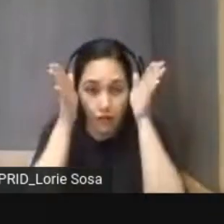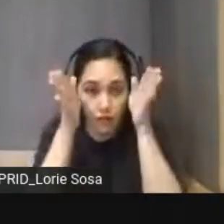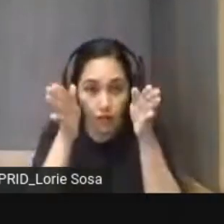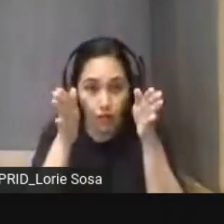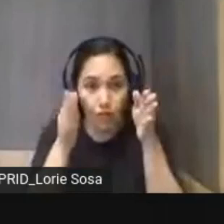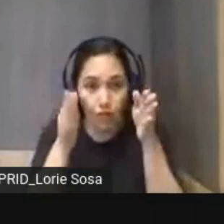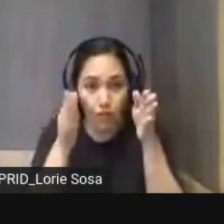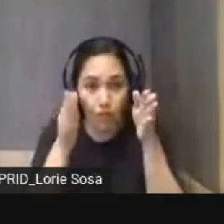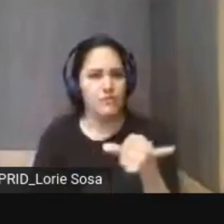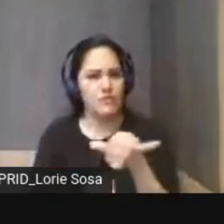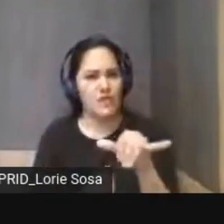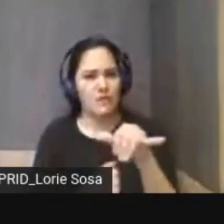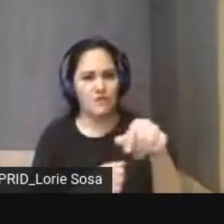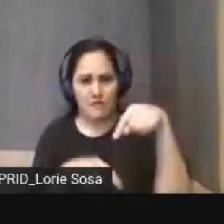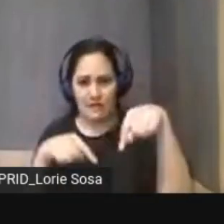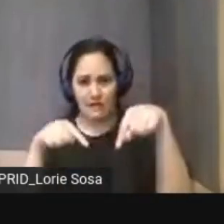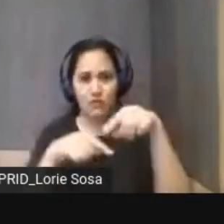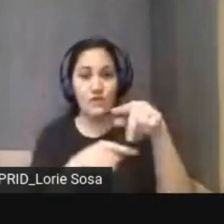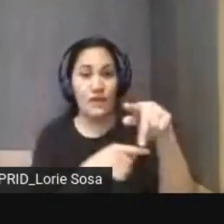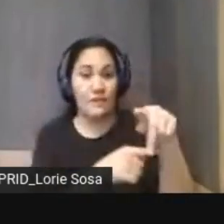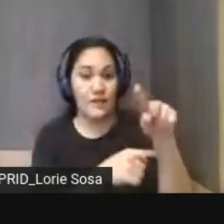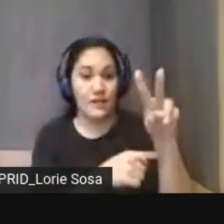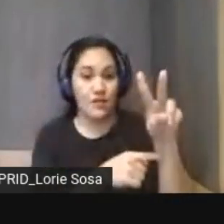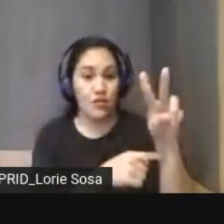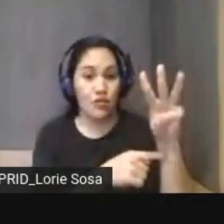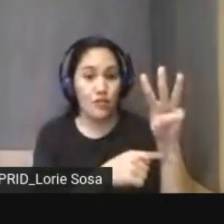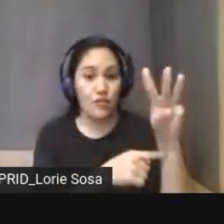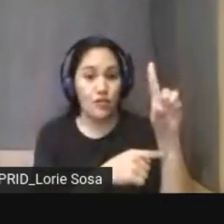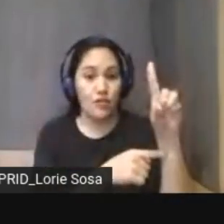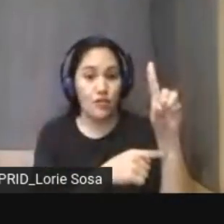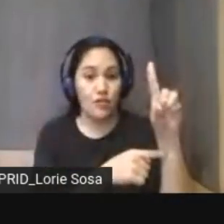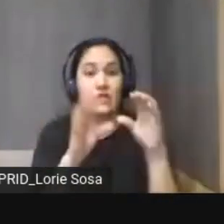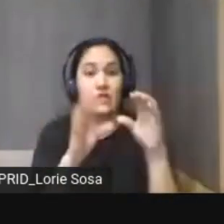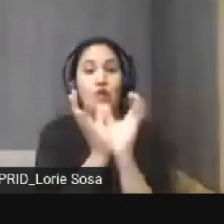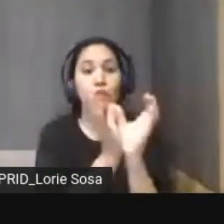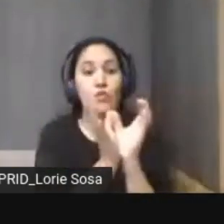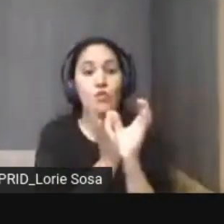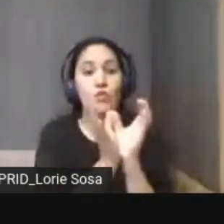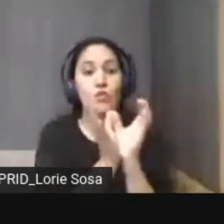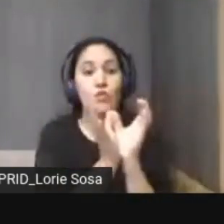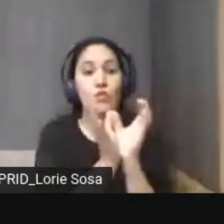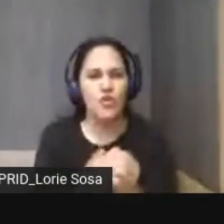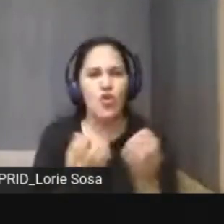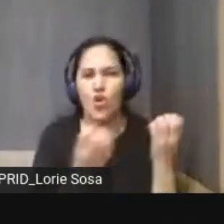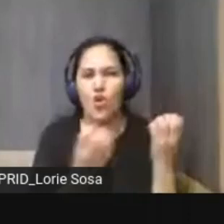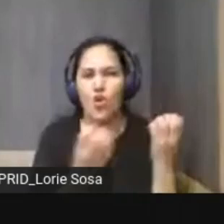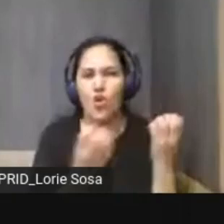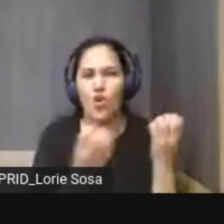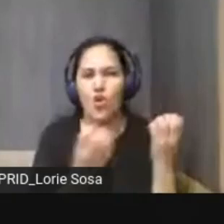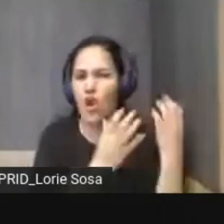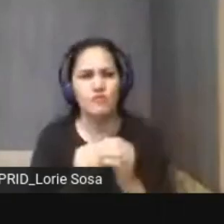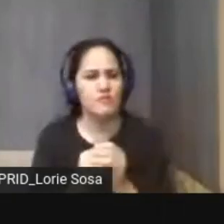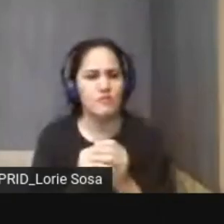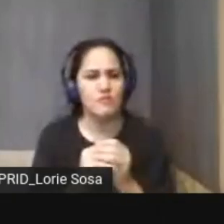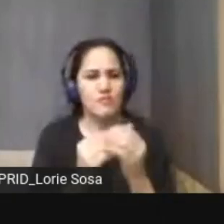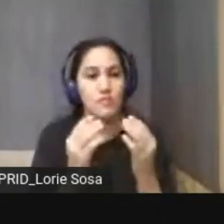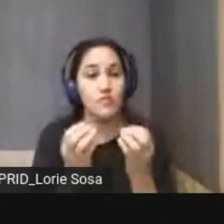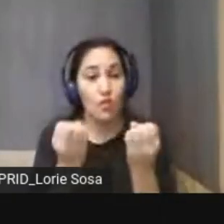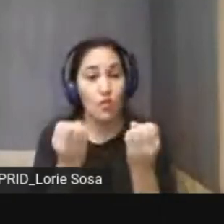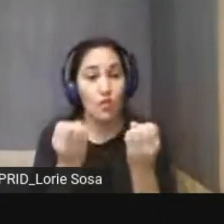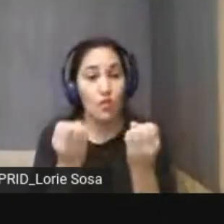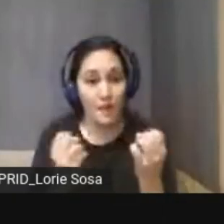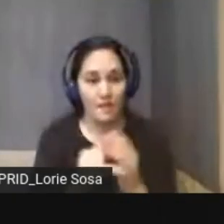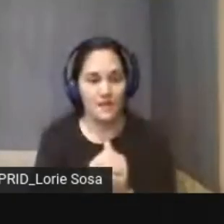PWD rights and privileges. No, sana'y dumami pa ho tayo, no, at makarali pa po tayo ng mas marami